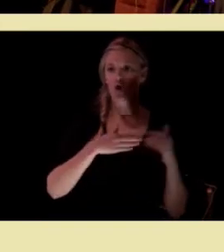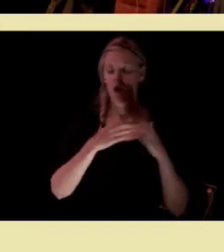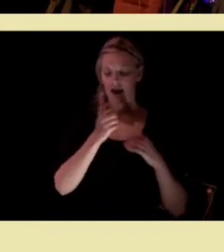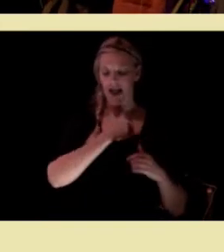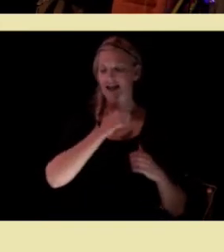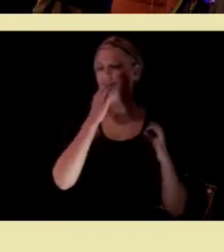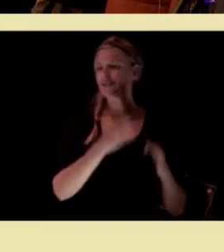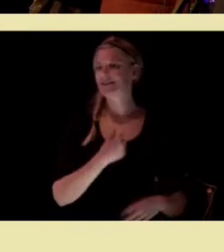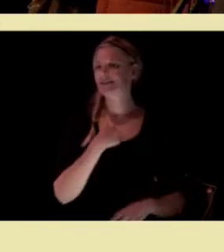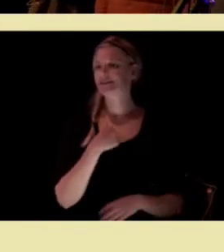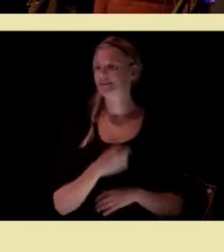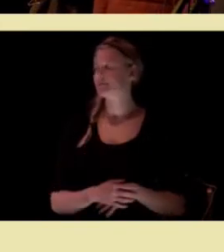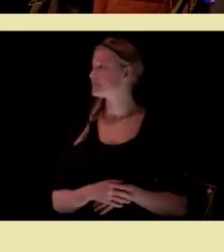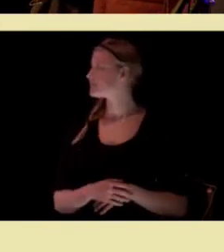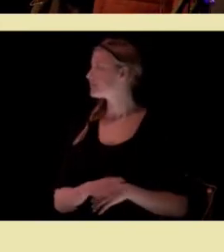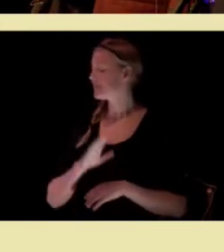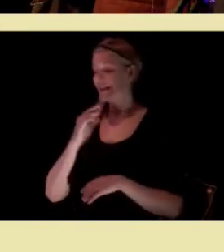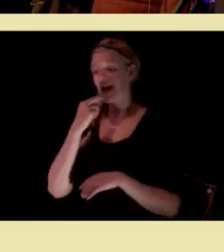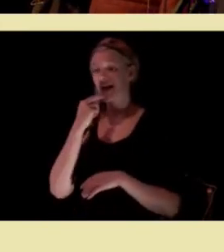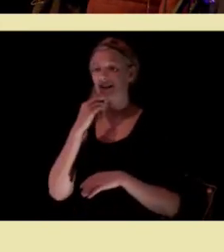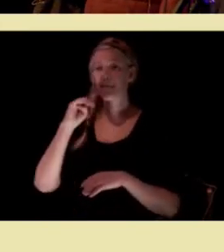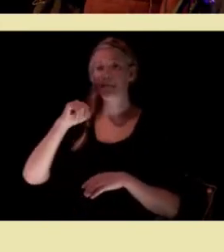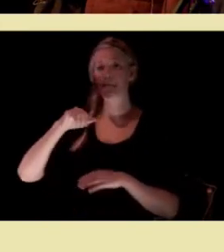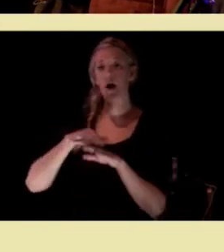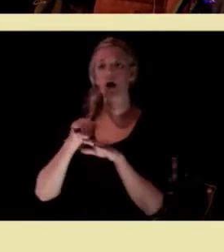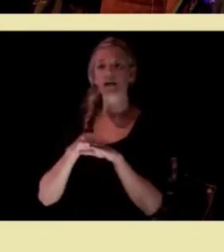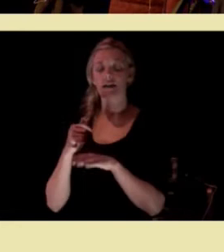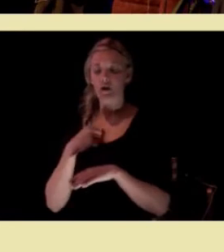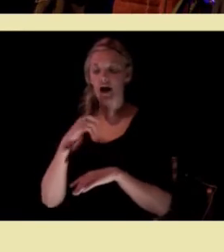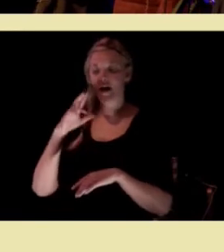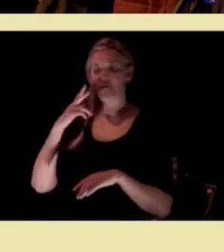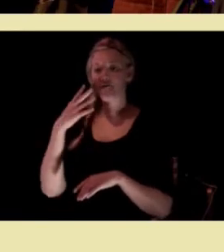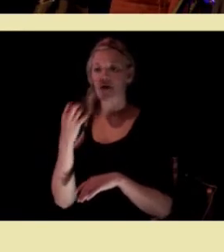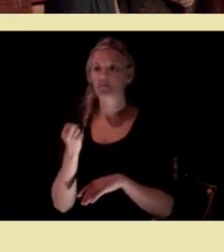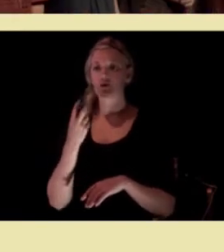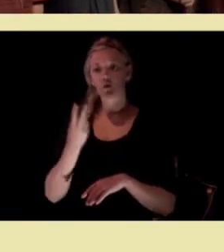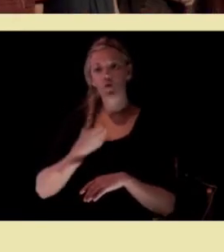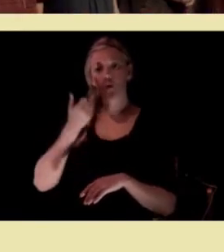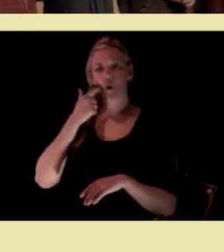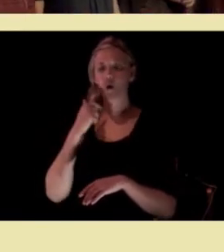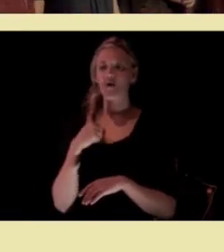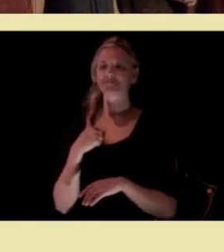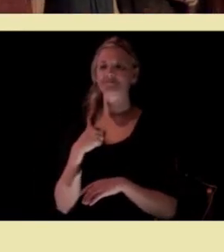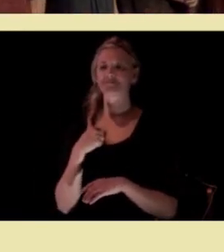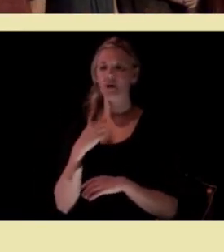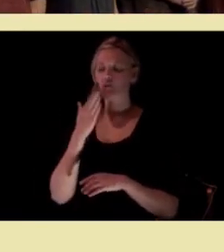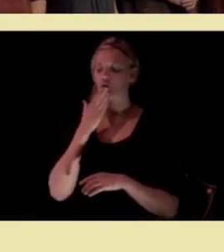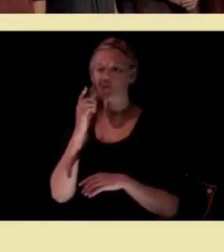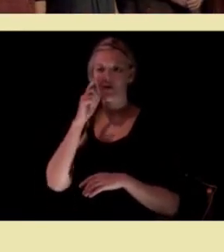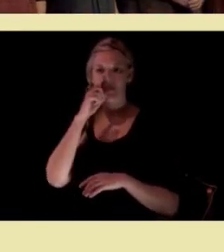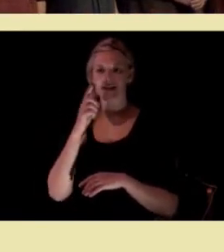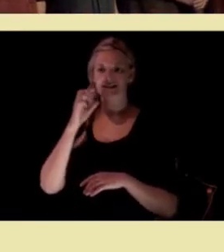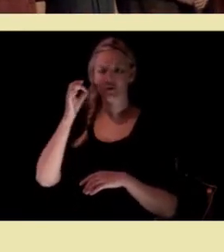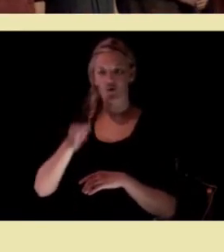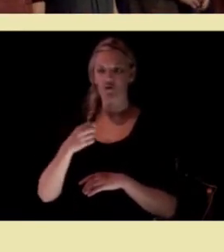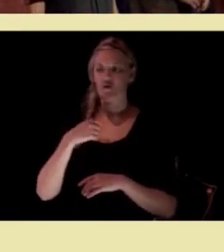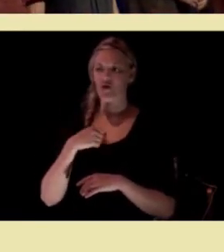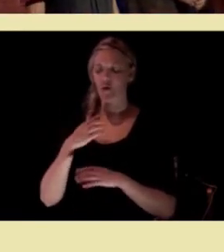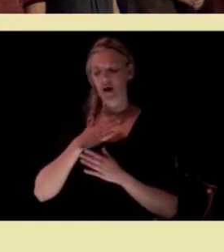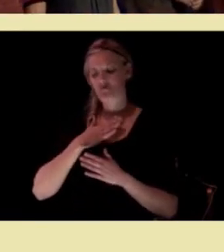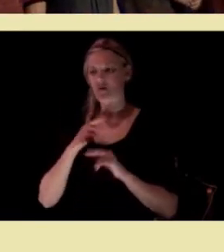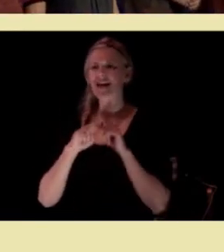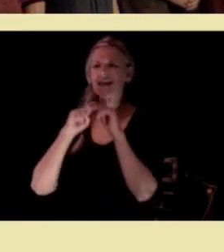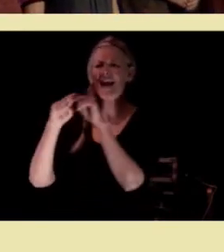ting. Og hei, jeg heter Marit, og 52 år, og bor på Nesodden, og veldig glad i